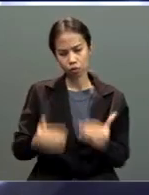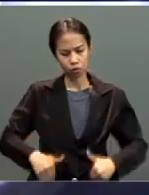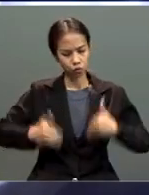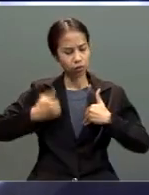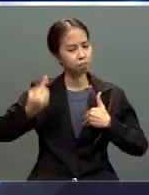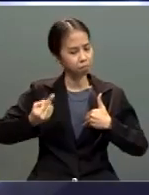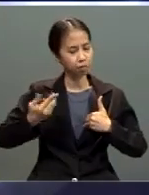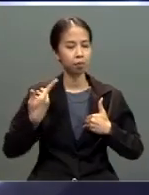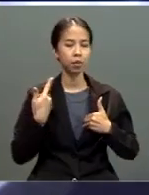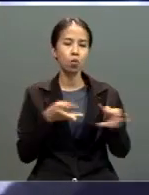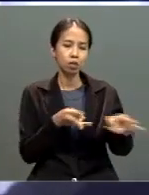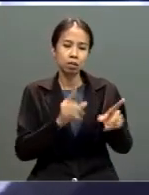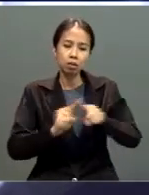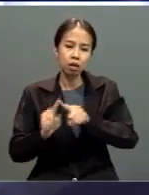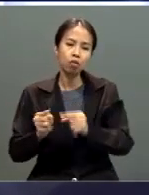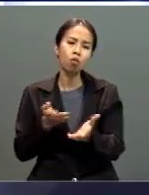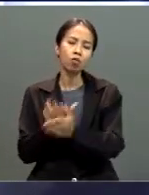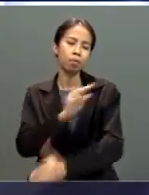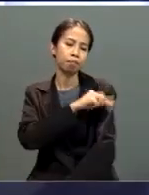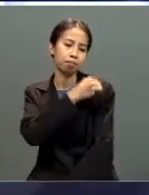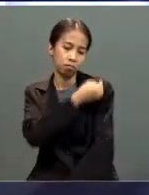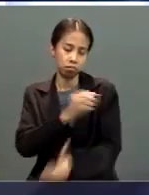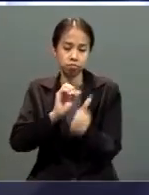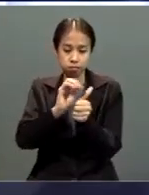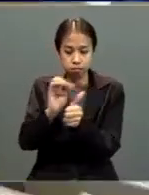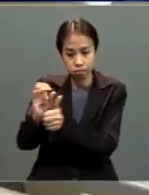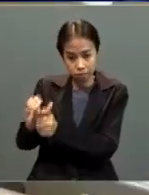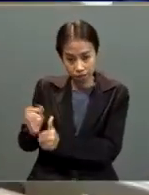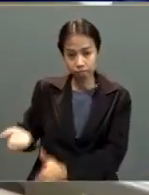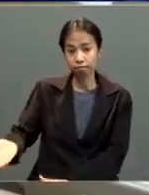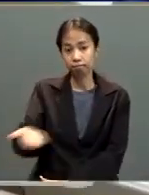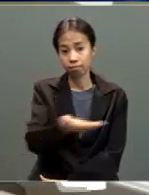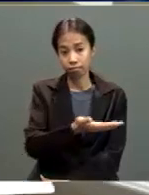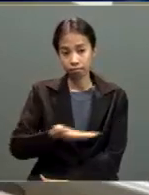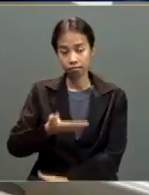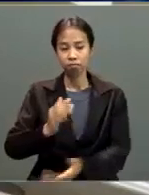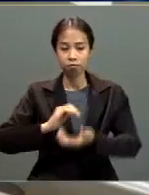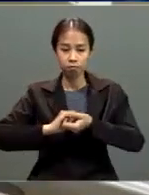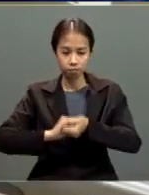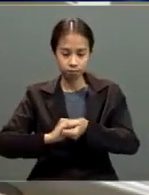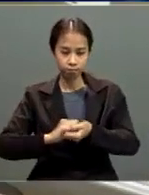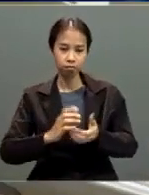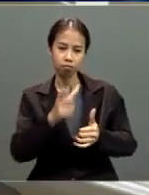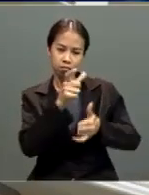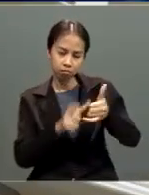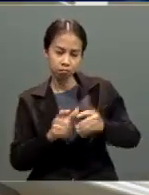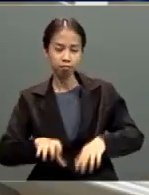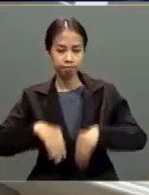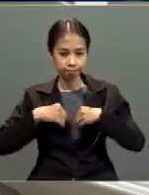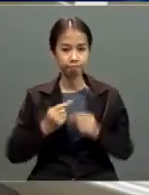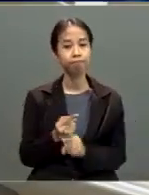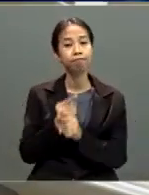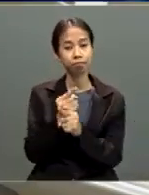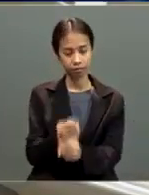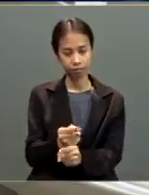ที่ทางคุณหมอและก็ทางสาธารณสุขต่างๆนะครับได้แนะนำและพี่น้องก็ให้ความร่วมมือปฏิบัติตามนะครับวันนี้เป็นวันที่14